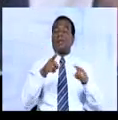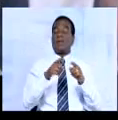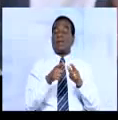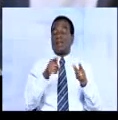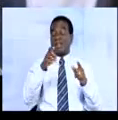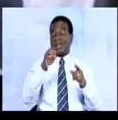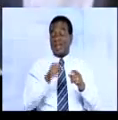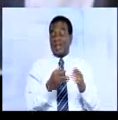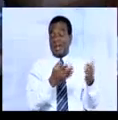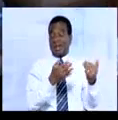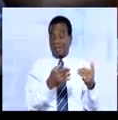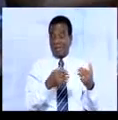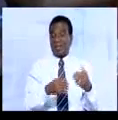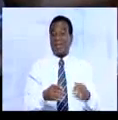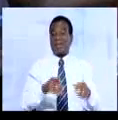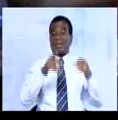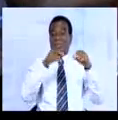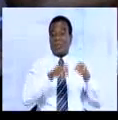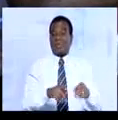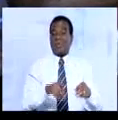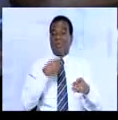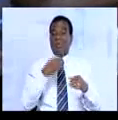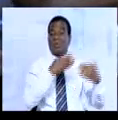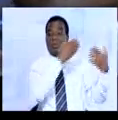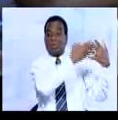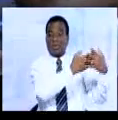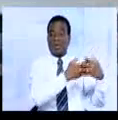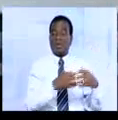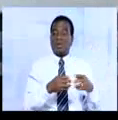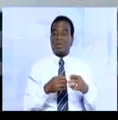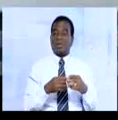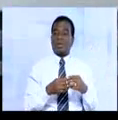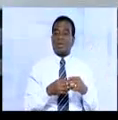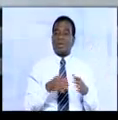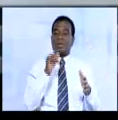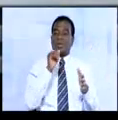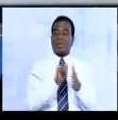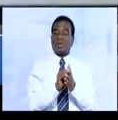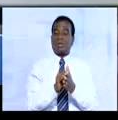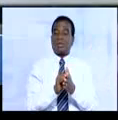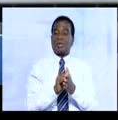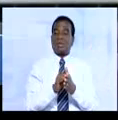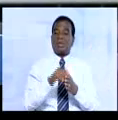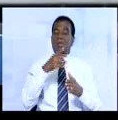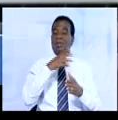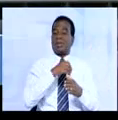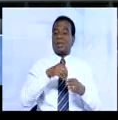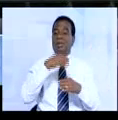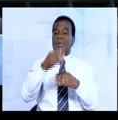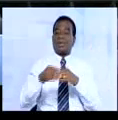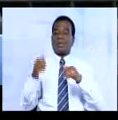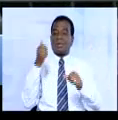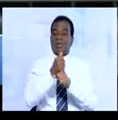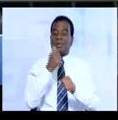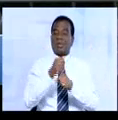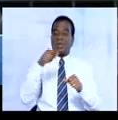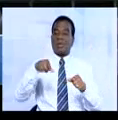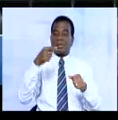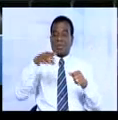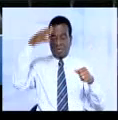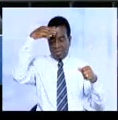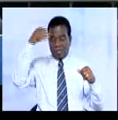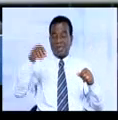de l'opposition d'alors qui se souviennent encore du jour du drame. C'est en faisant ce travail que Jean-Hélène est mort. Mais c'est